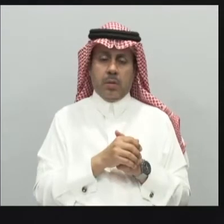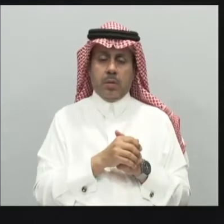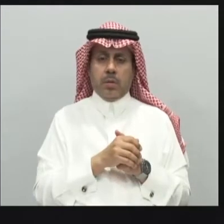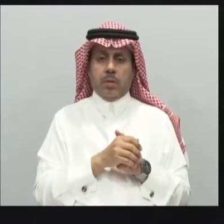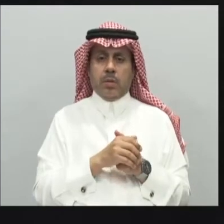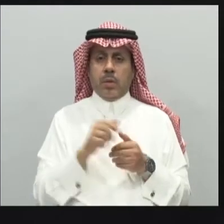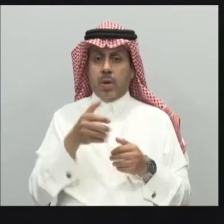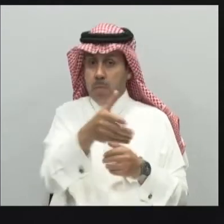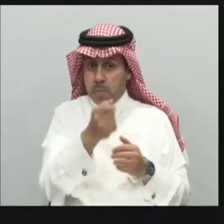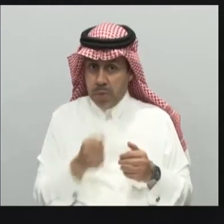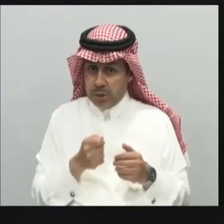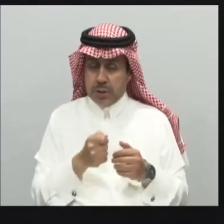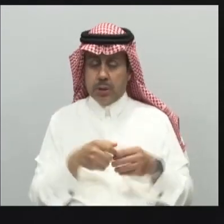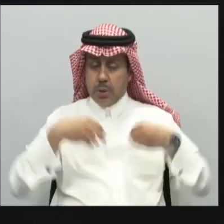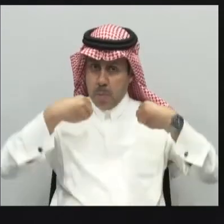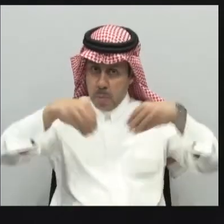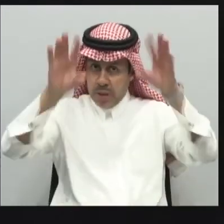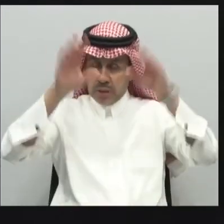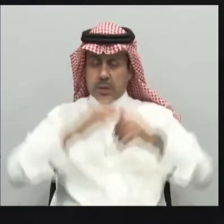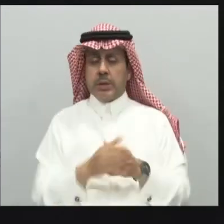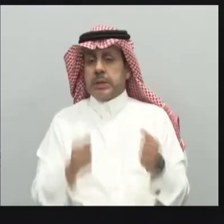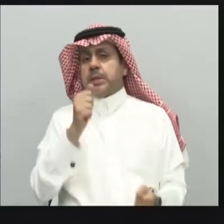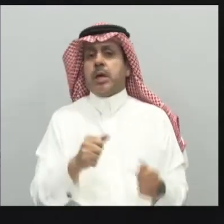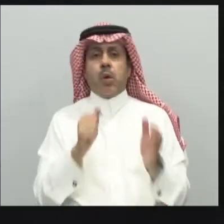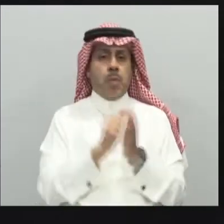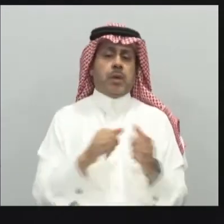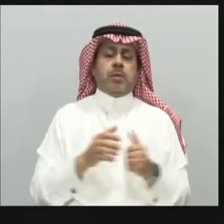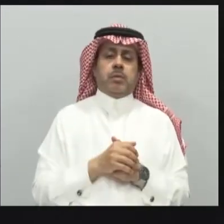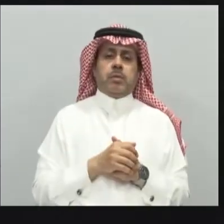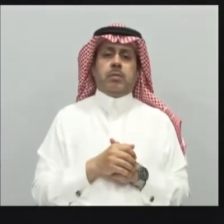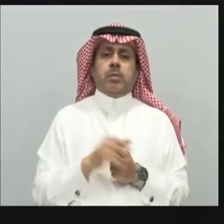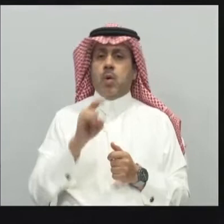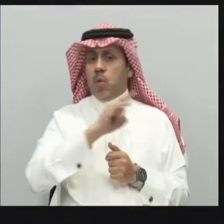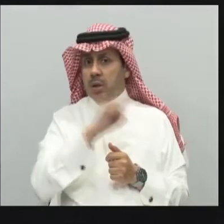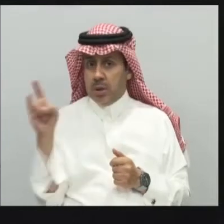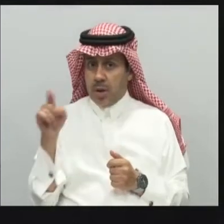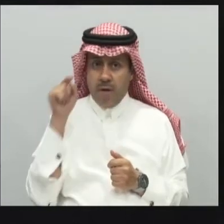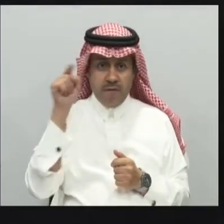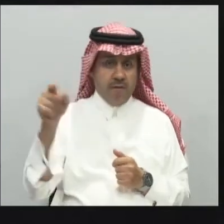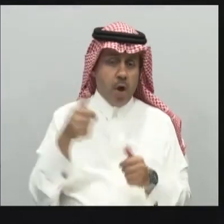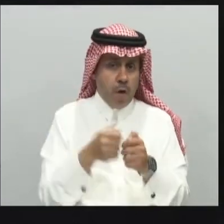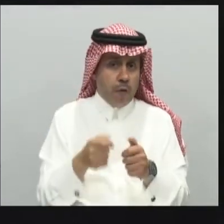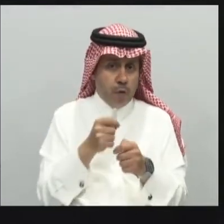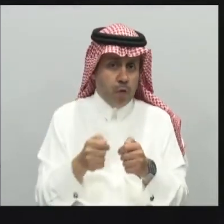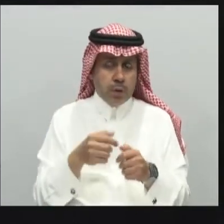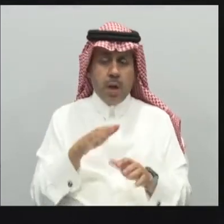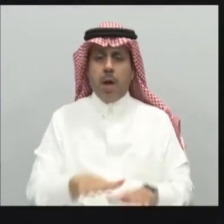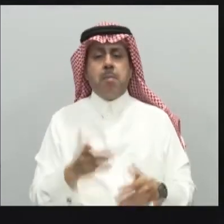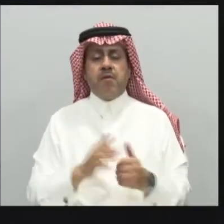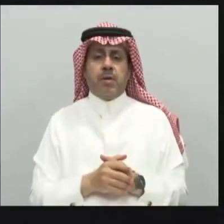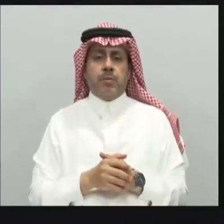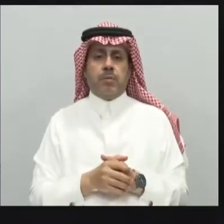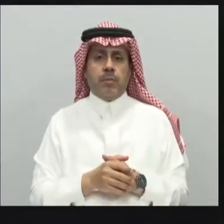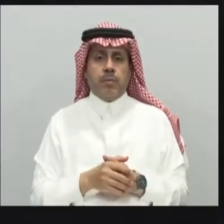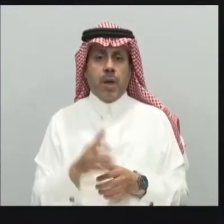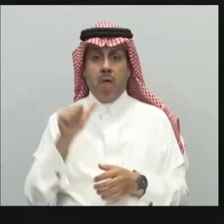شخص سلعه بيتا او سياره وليس عنده النقد حاضر فاريد